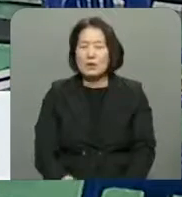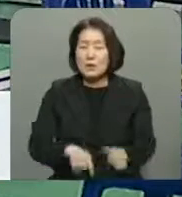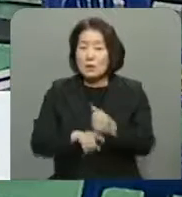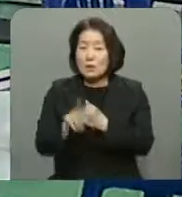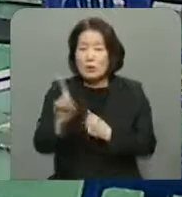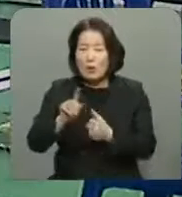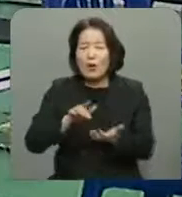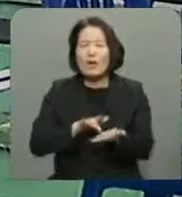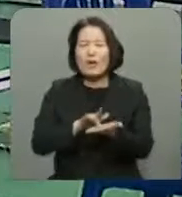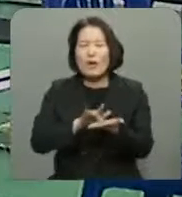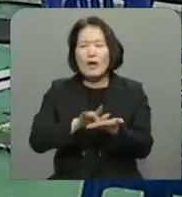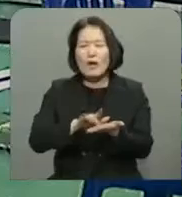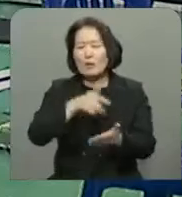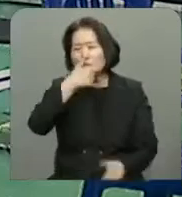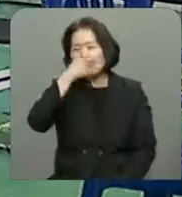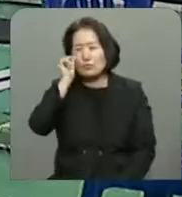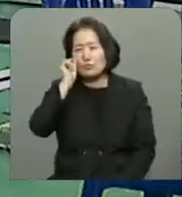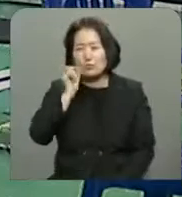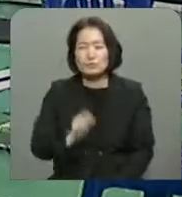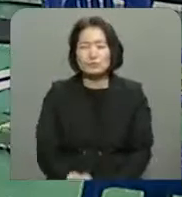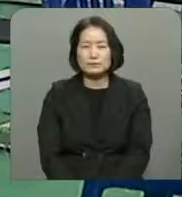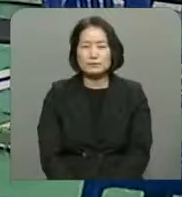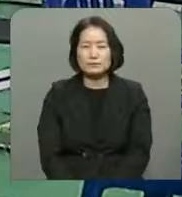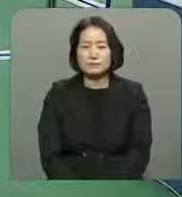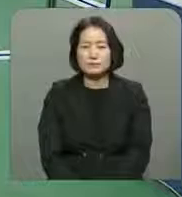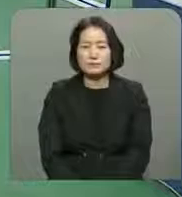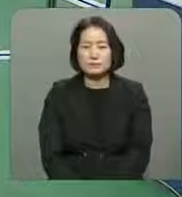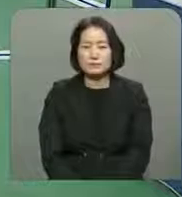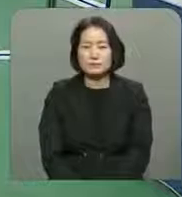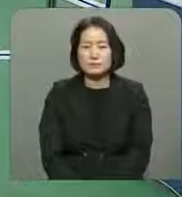불안 때문입니다. 엄기숙 기자입니다.